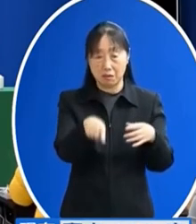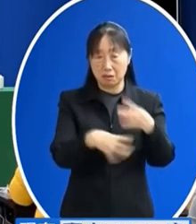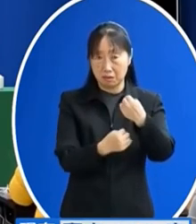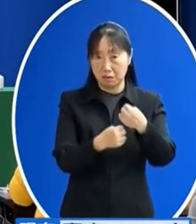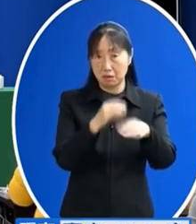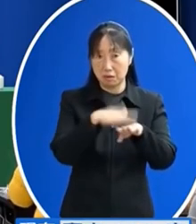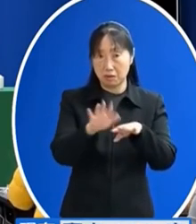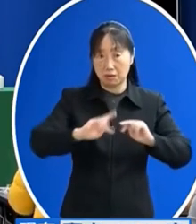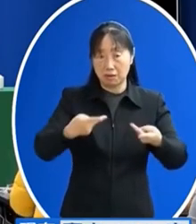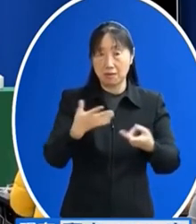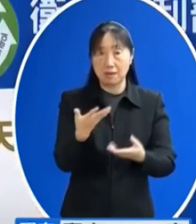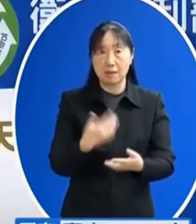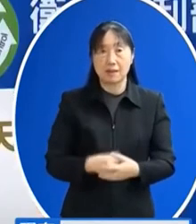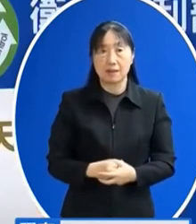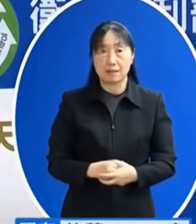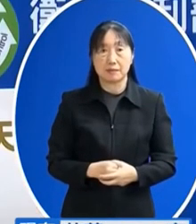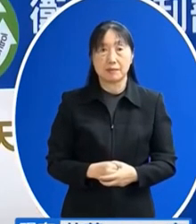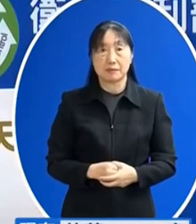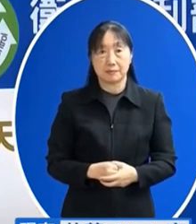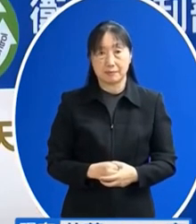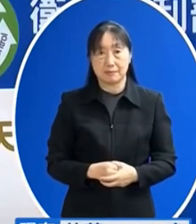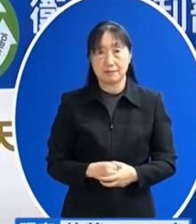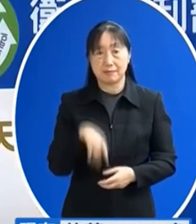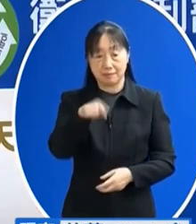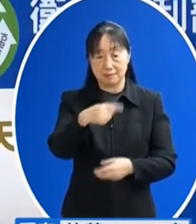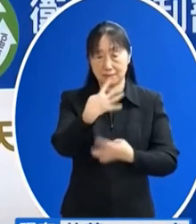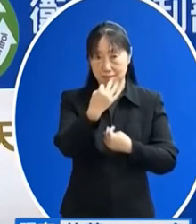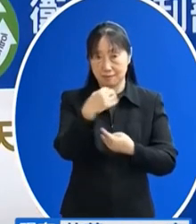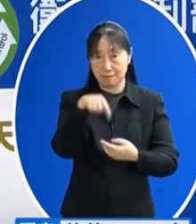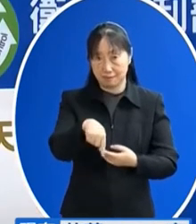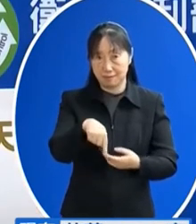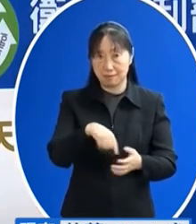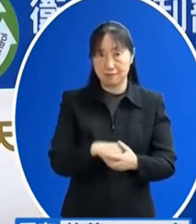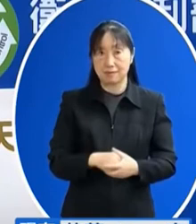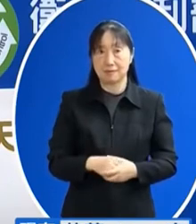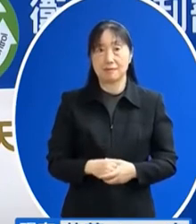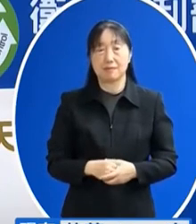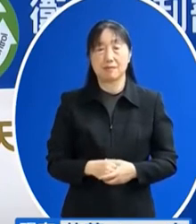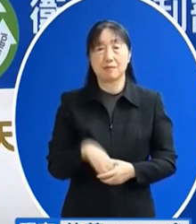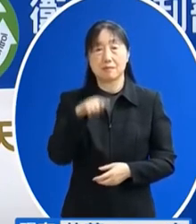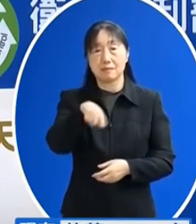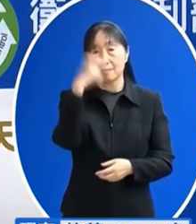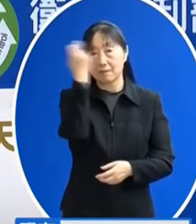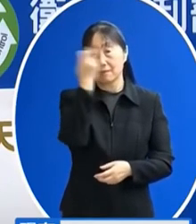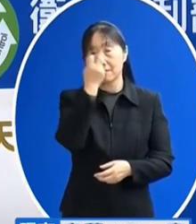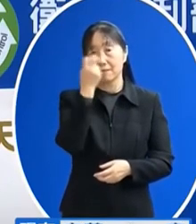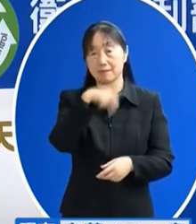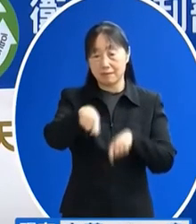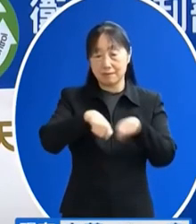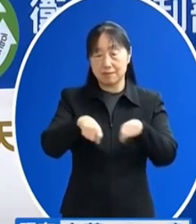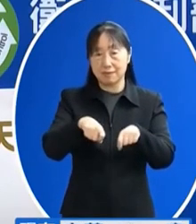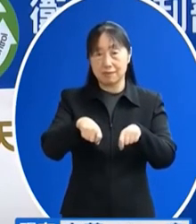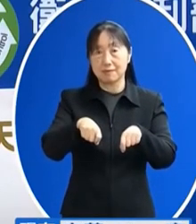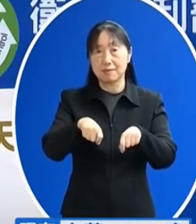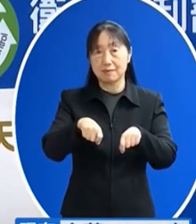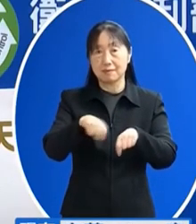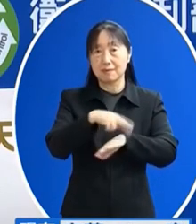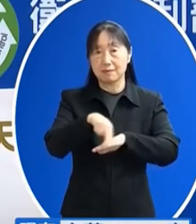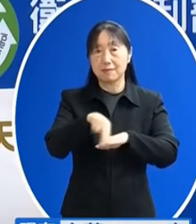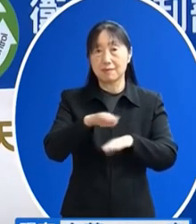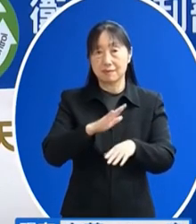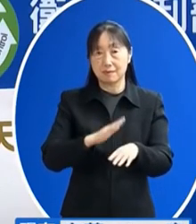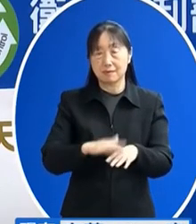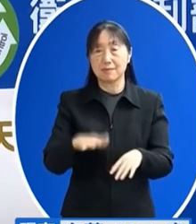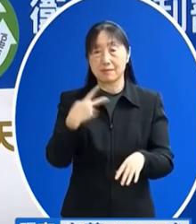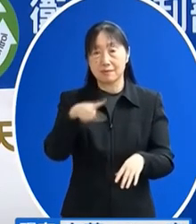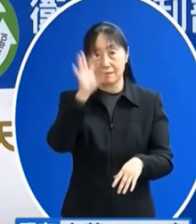要？ 没有，现在就是弄一个时间点，那订定相关的一个检验检查的计划，然后看看这